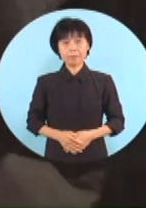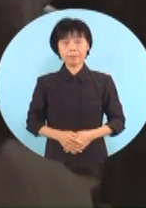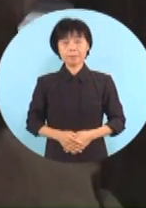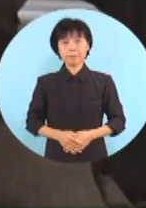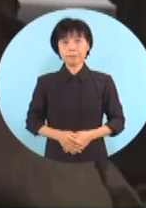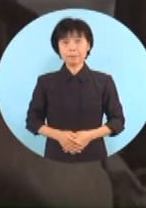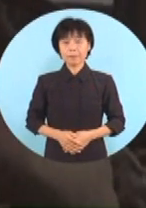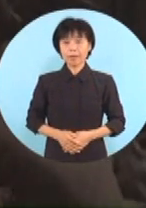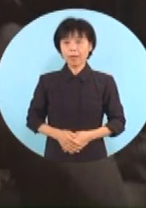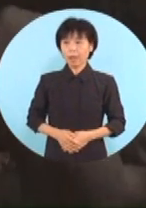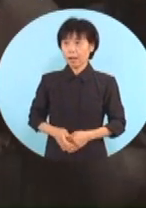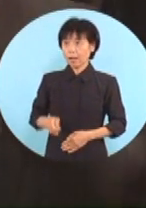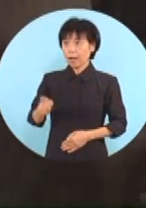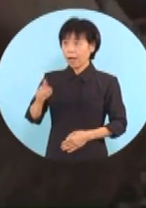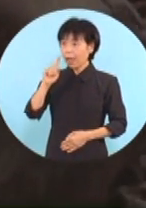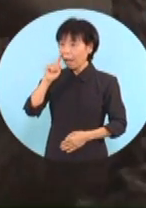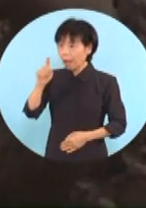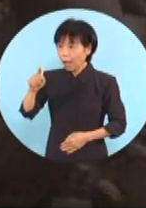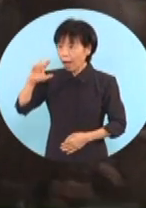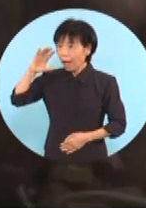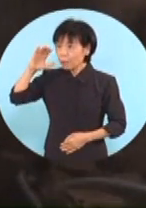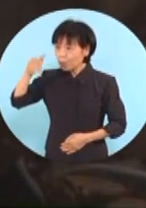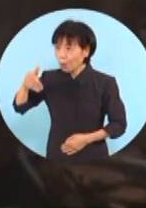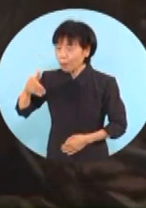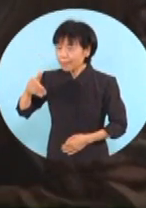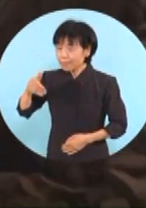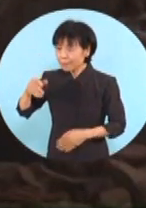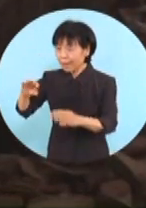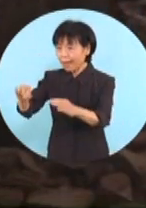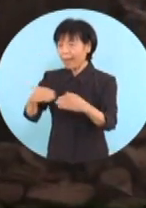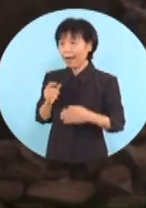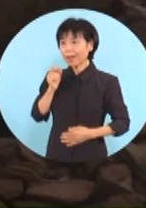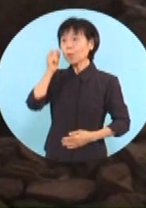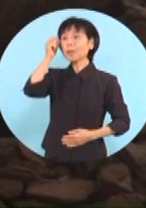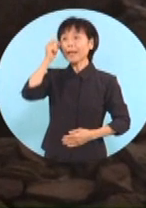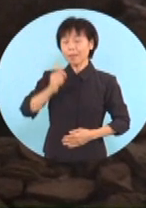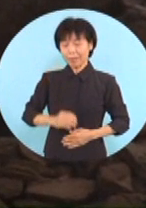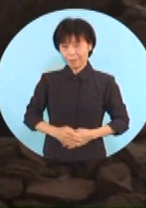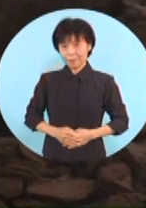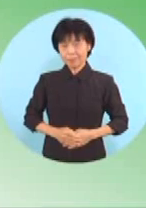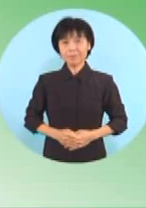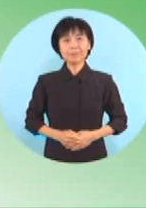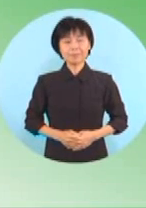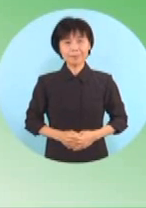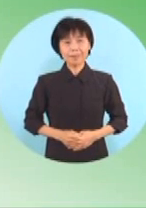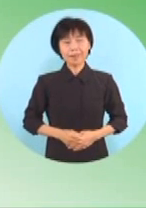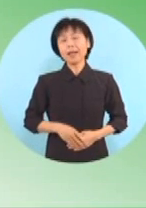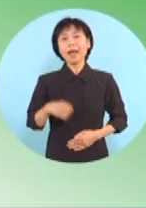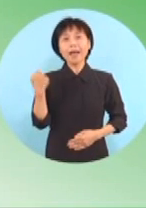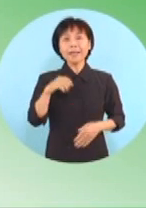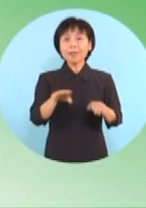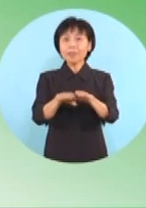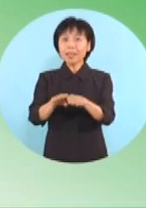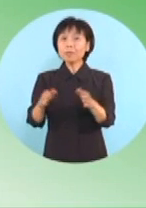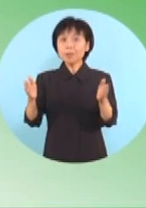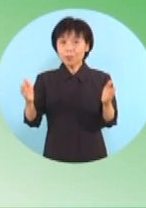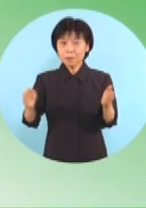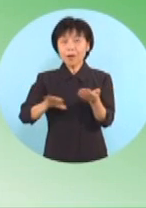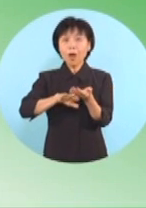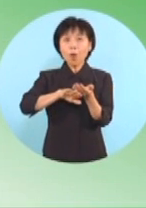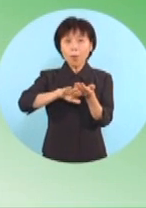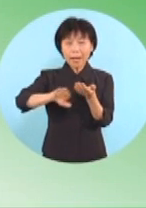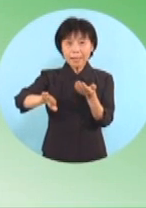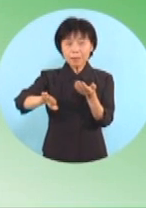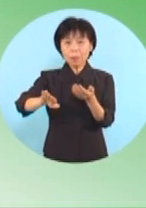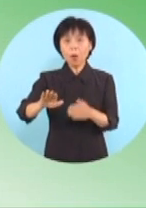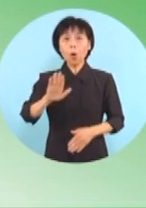すごい、 はい、 圧倒されますね。 で夏休みイベント中にはこれら以